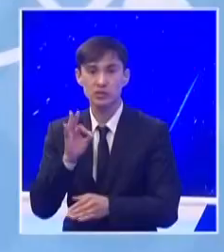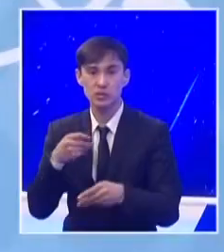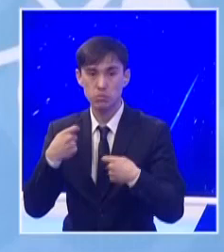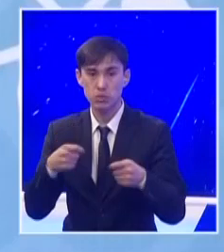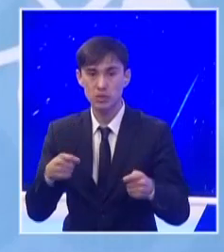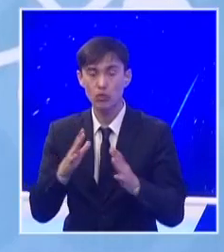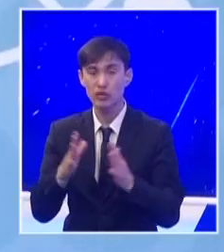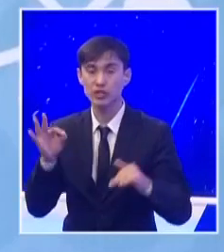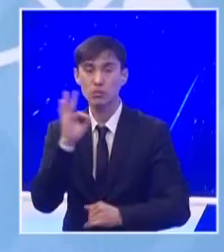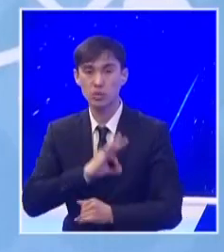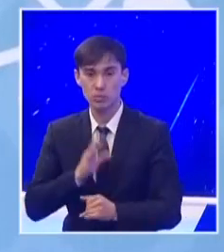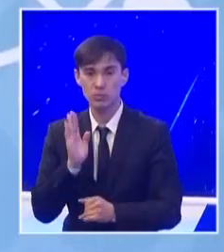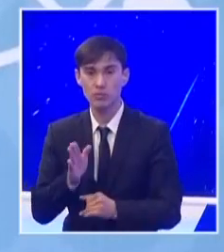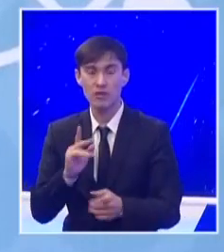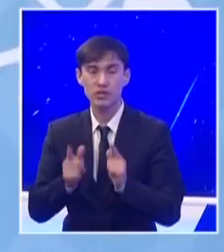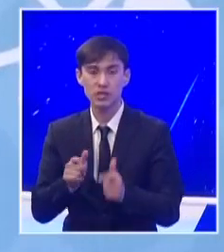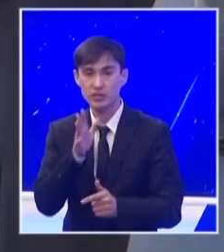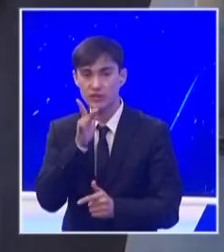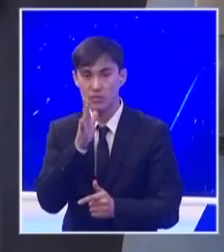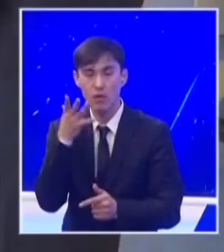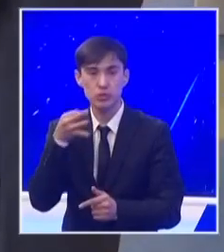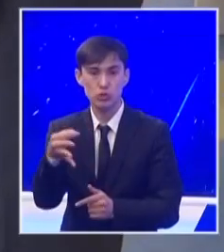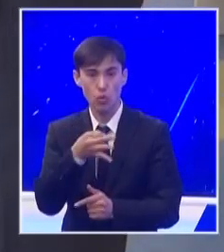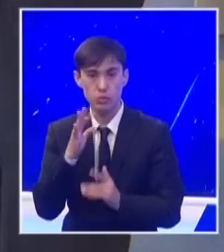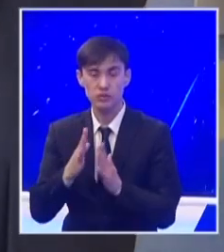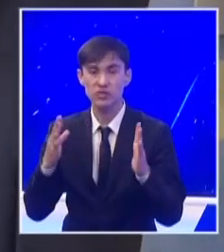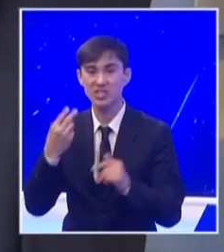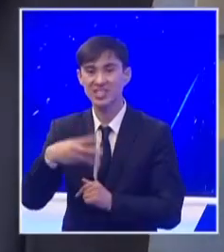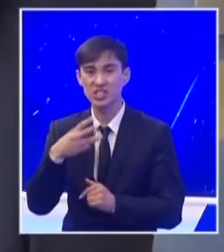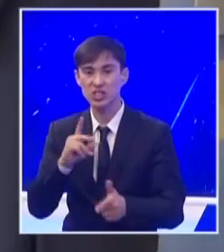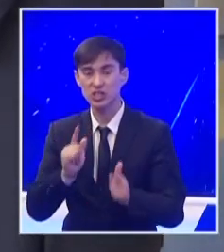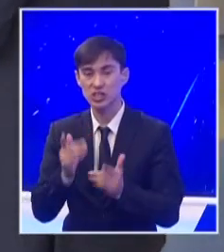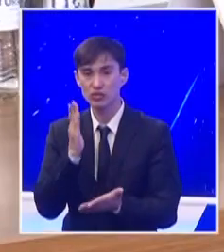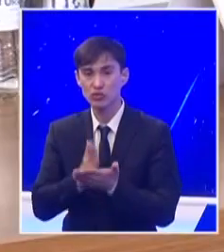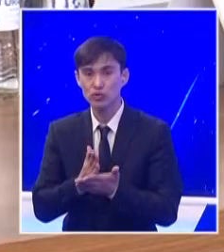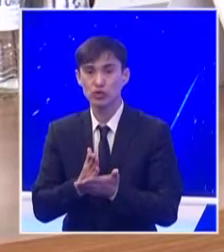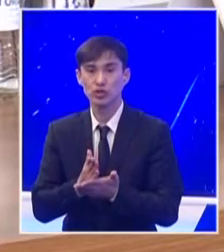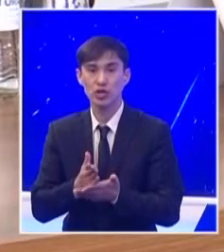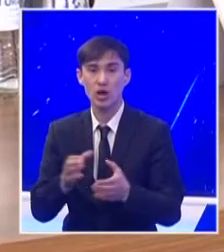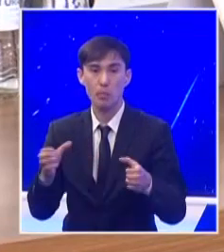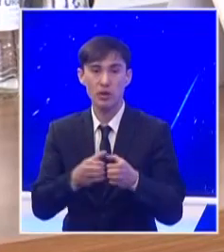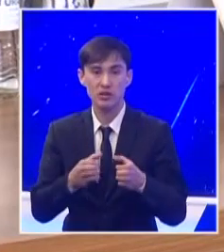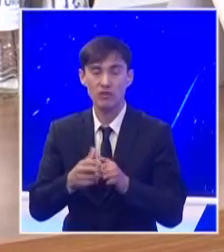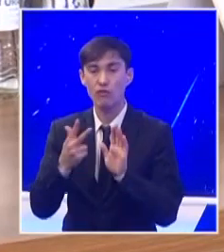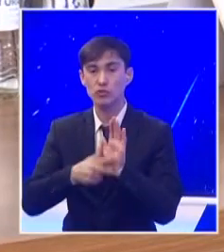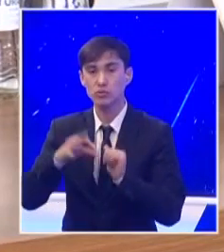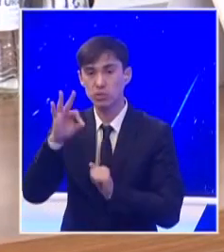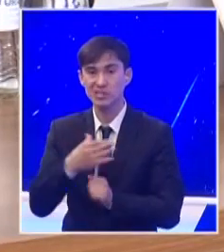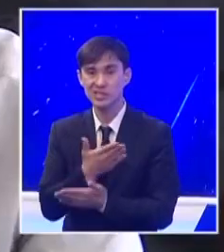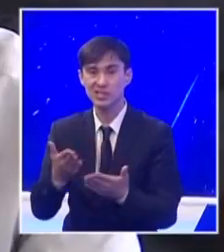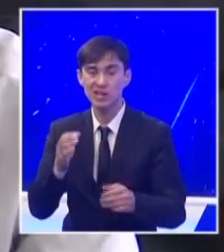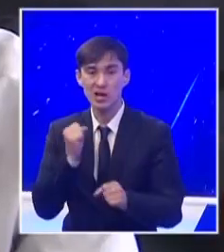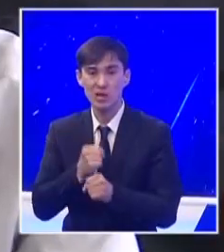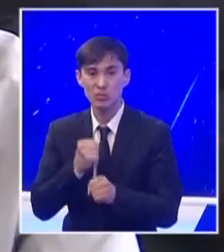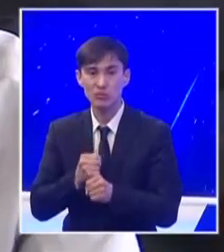значит, увеличение прибыли. В настоящее время в Алматинской области свыше 30 действующих кооперативов. Более 80% из них